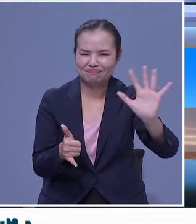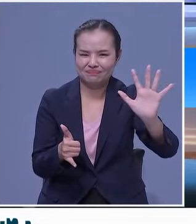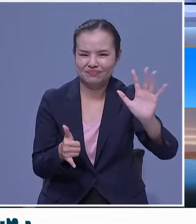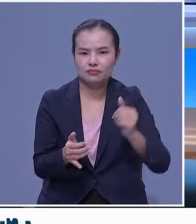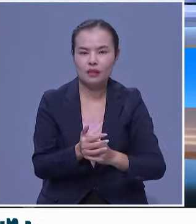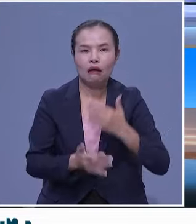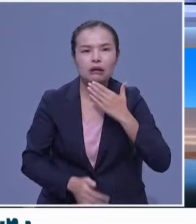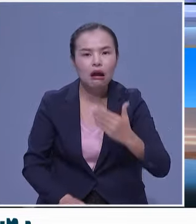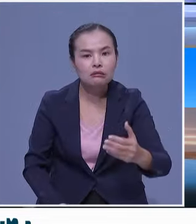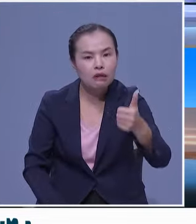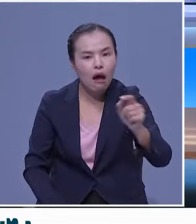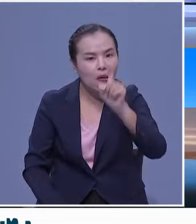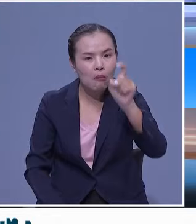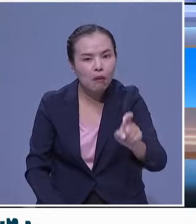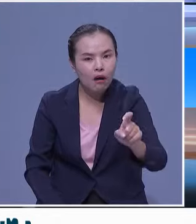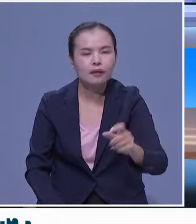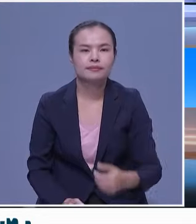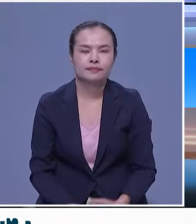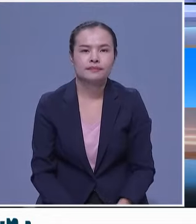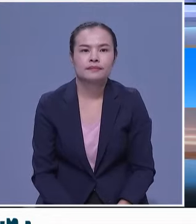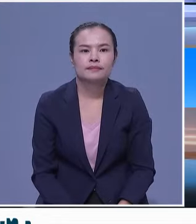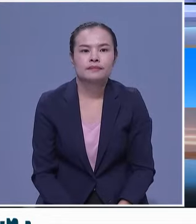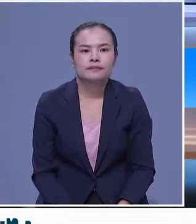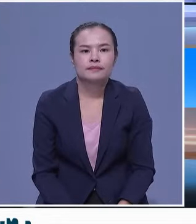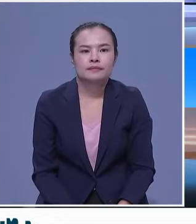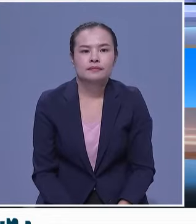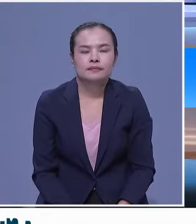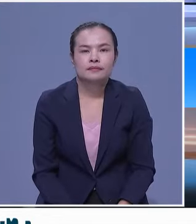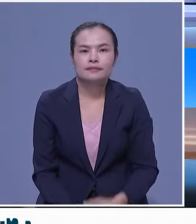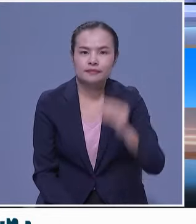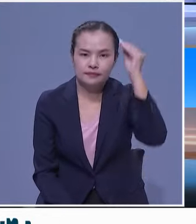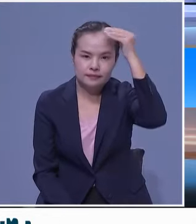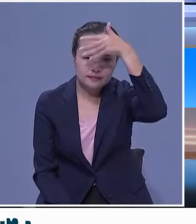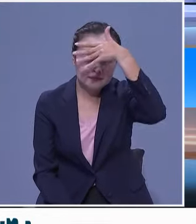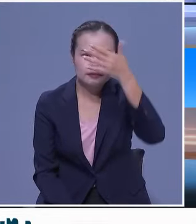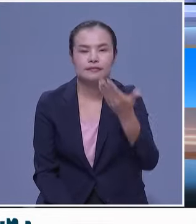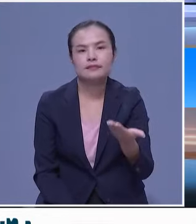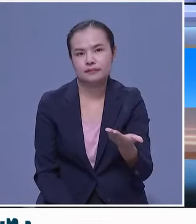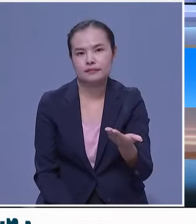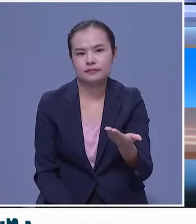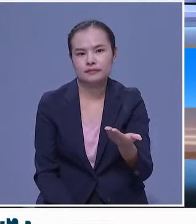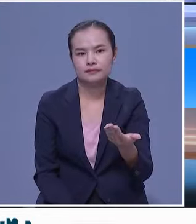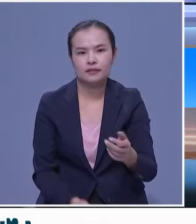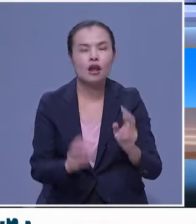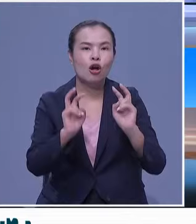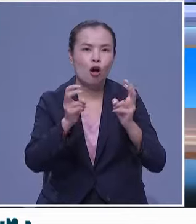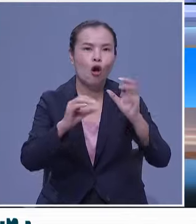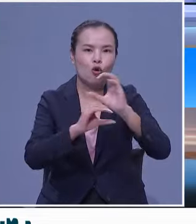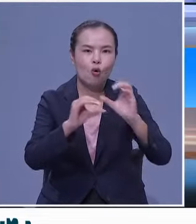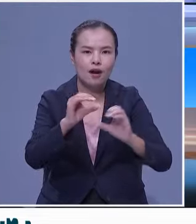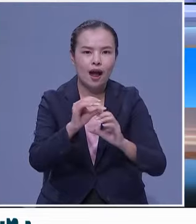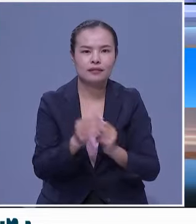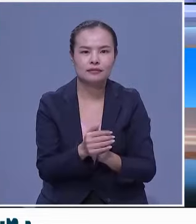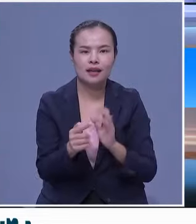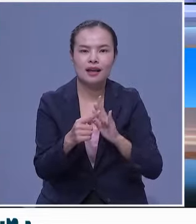ถยั่งยืนได้หรือไม่ค่ะ ครับแต่กรณีของคุณเท้งณัฐพงษ์เนี่ยเห็นบอกว่าเขามีแคมเปญนะเท้งทั่ว